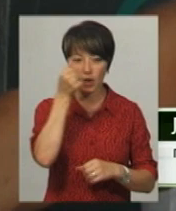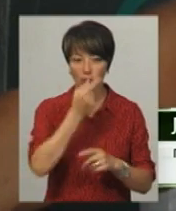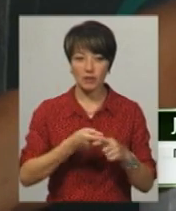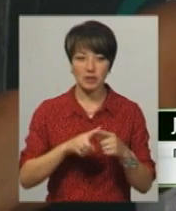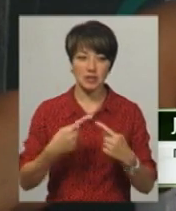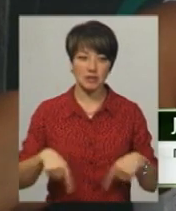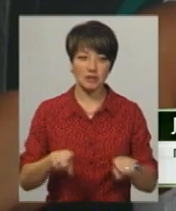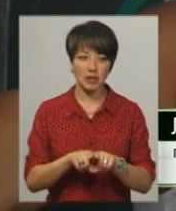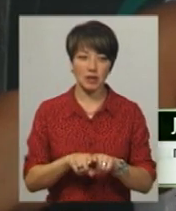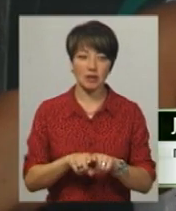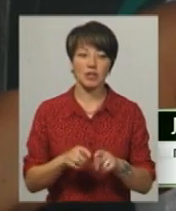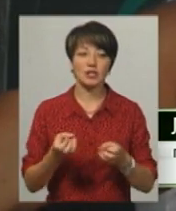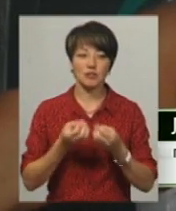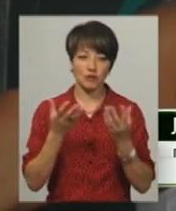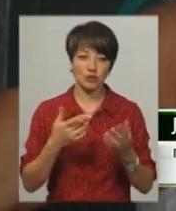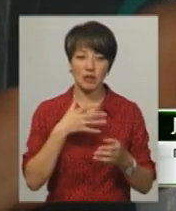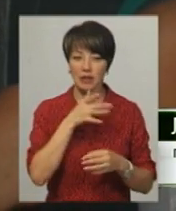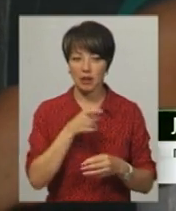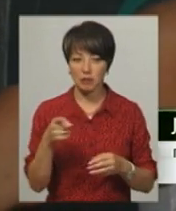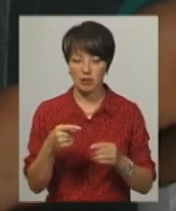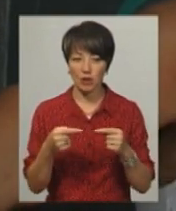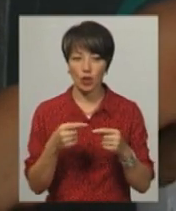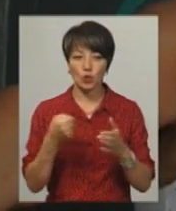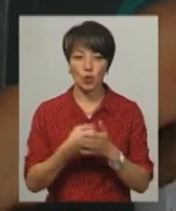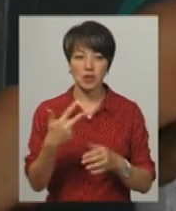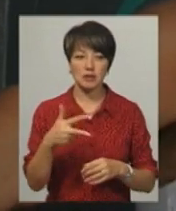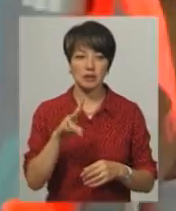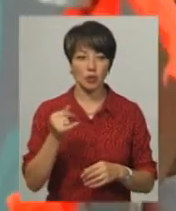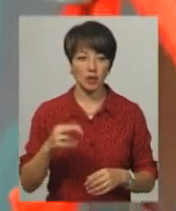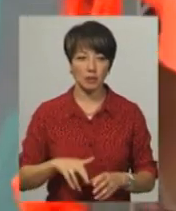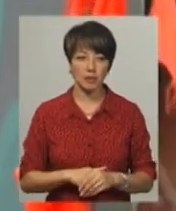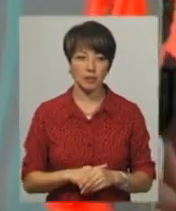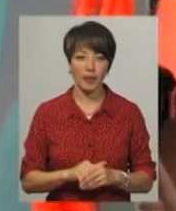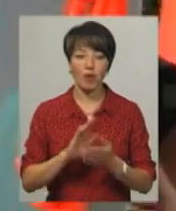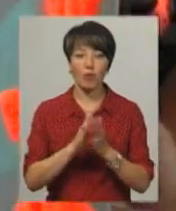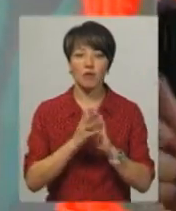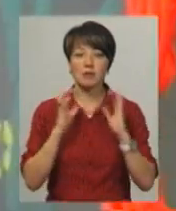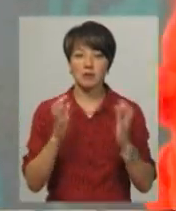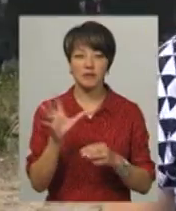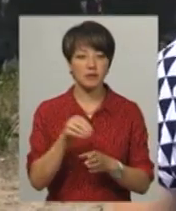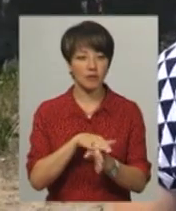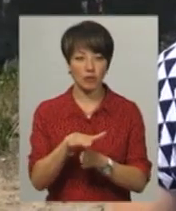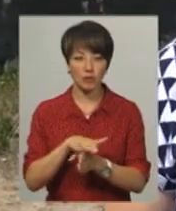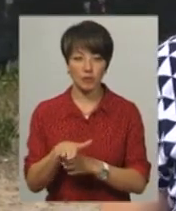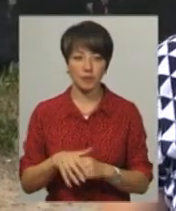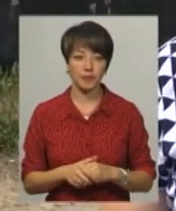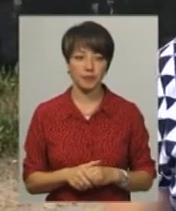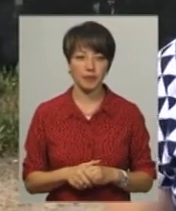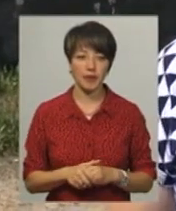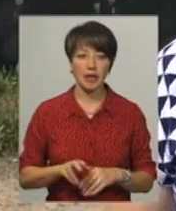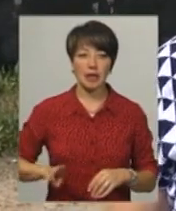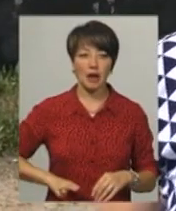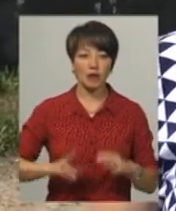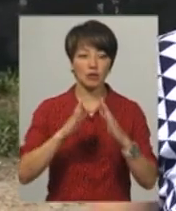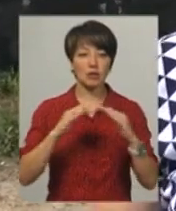сфері. Йогурт свіжий. У мене термін придатності до 30 липня. Умови зберігання ми всі придержуємося. Олена Поклад,